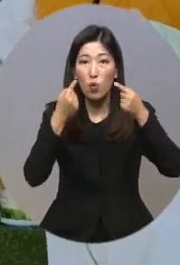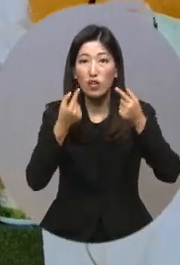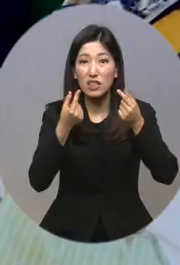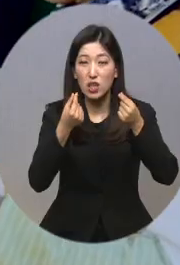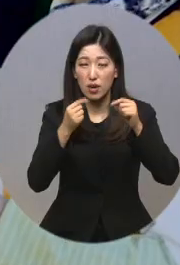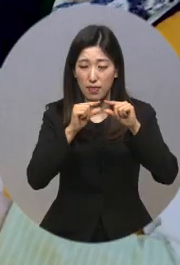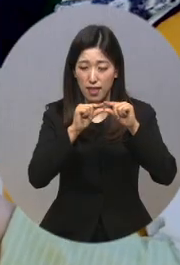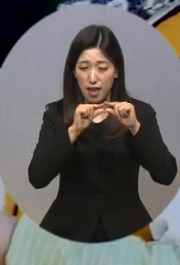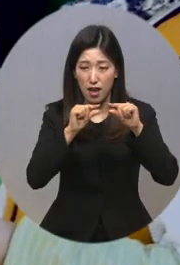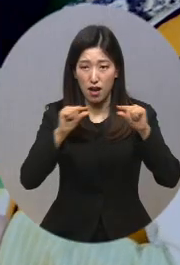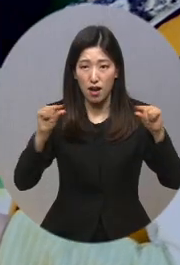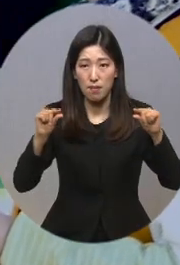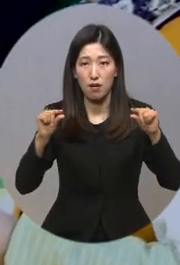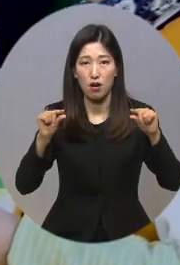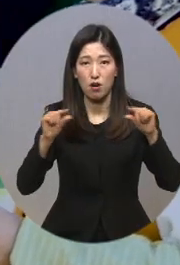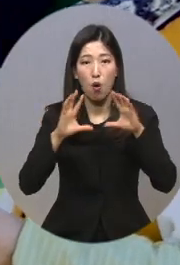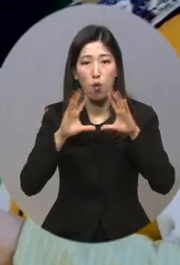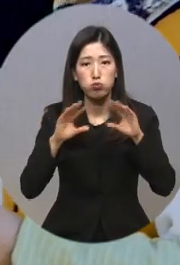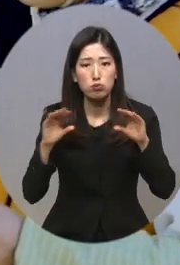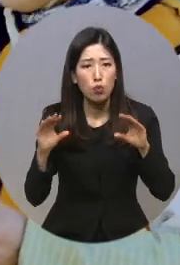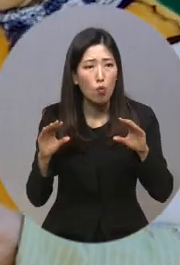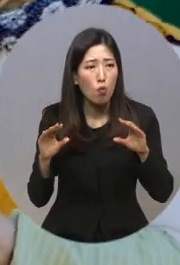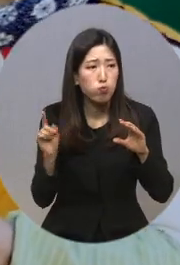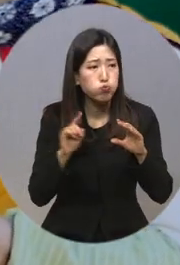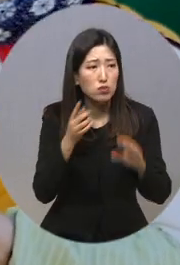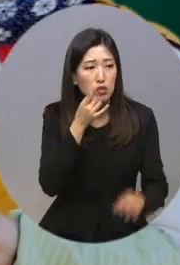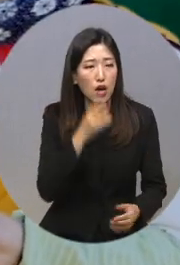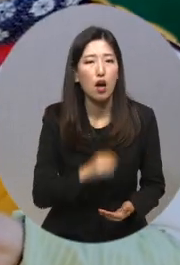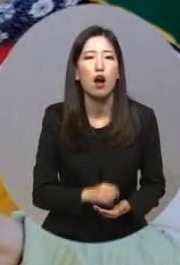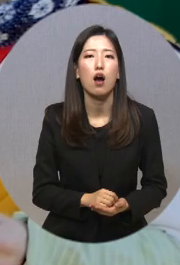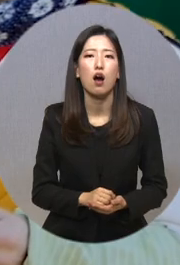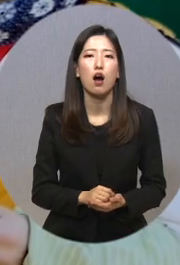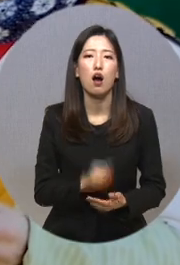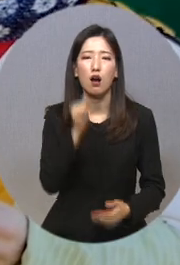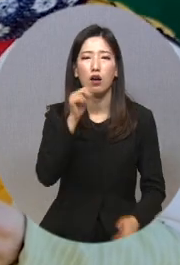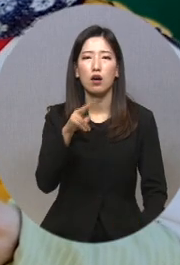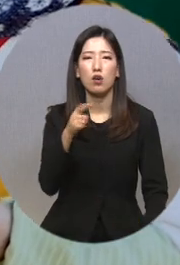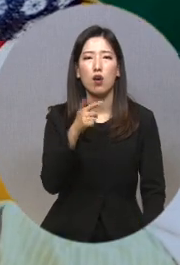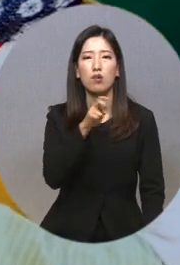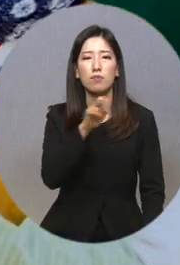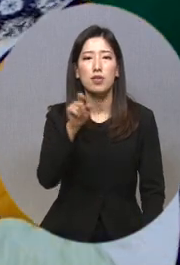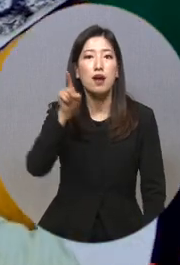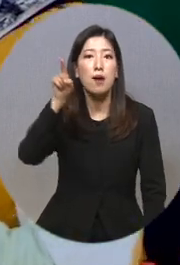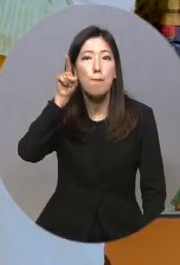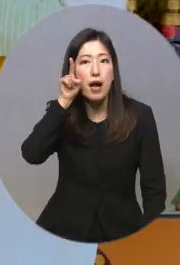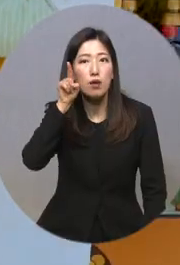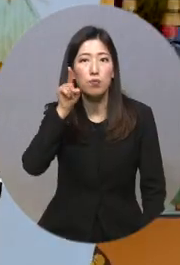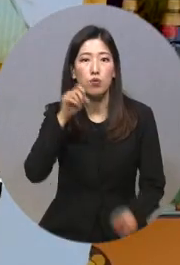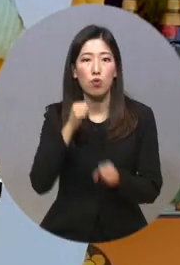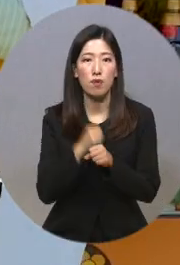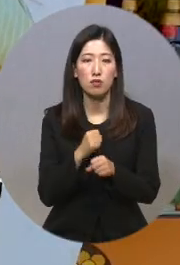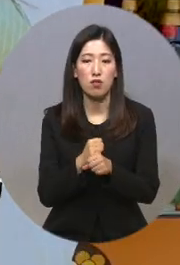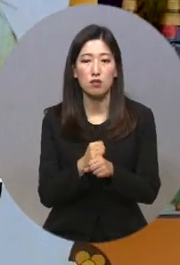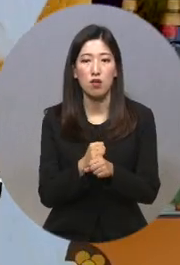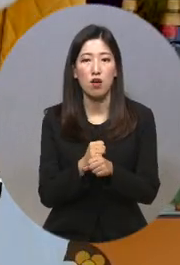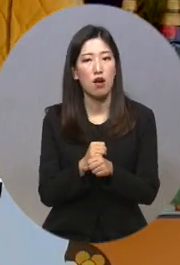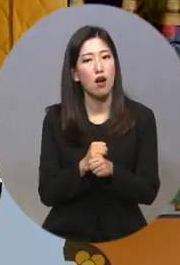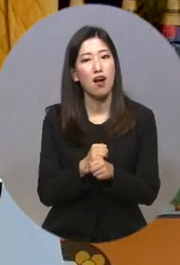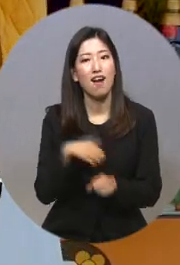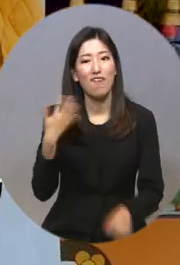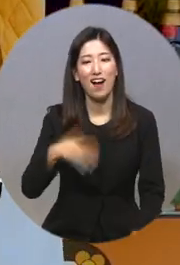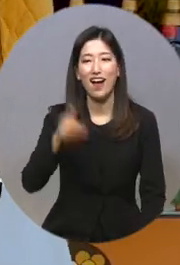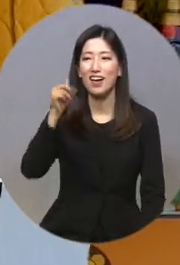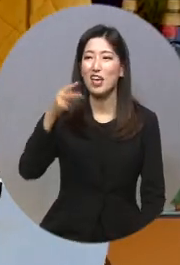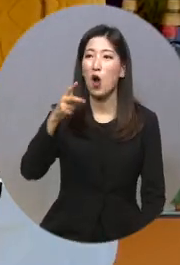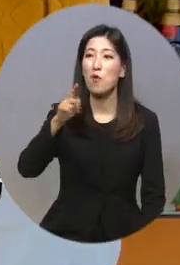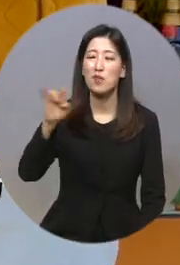종이. 근데 되게 부드러운데 맞습니다. 뭘로? 야, 유기농 현미 100%. 유기농 현미 100%. 아, 이게 100%예요? 야, 요즘 현미 씨가